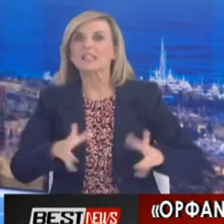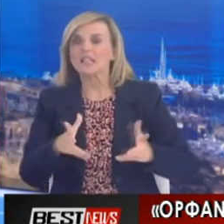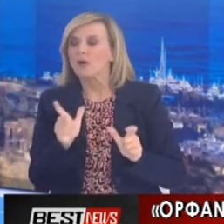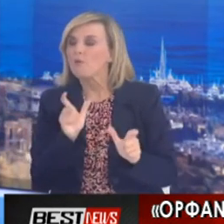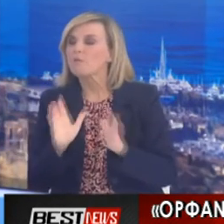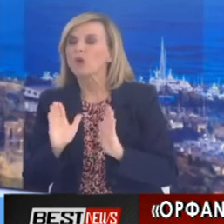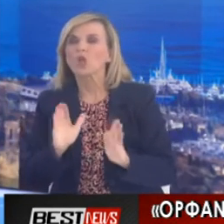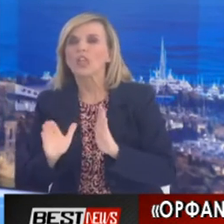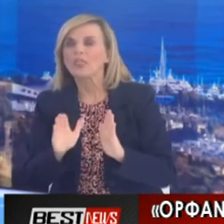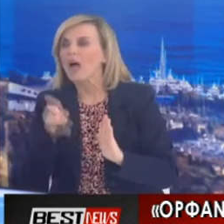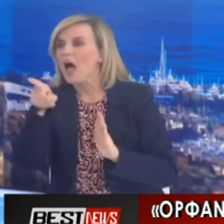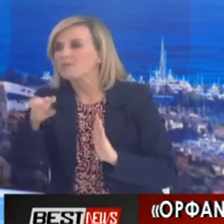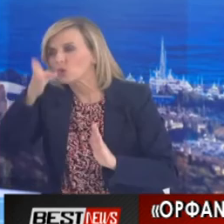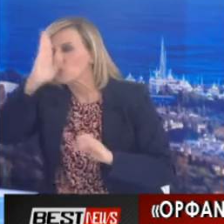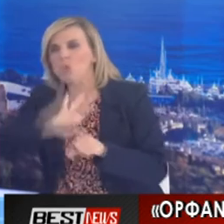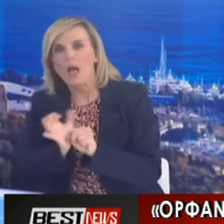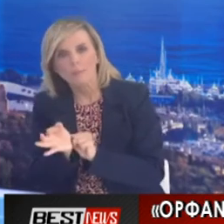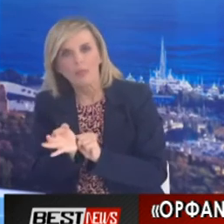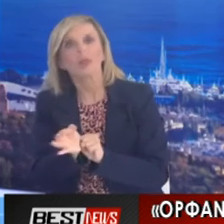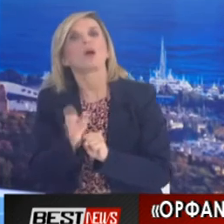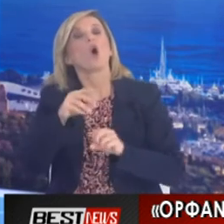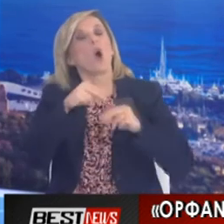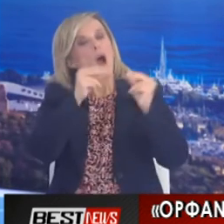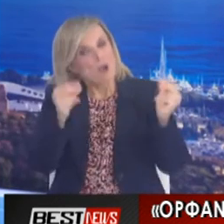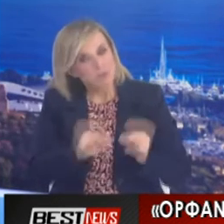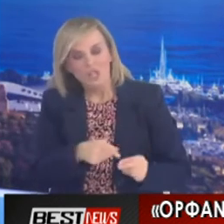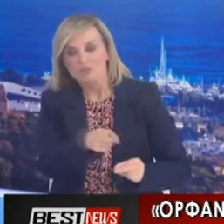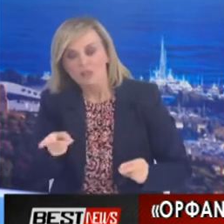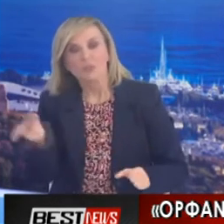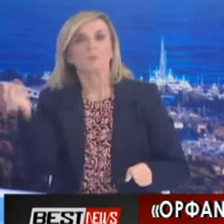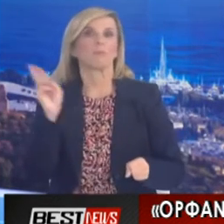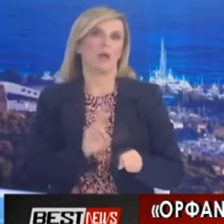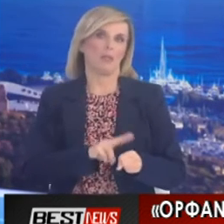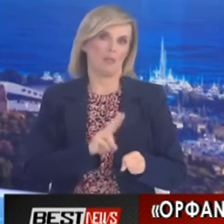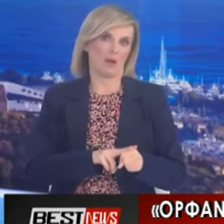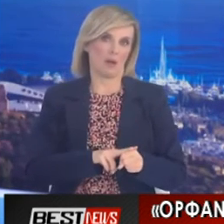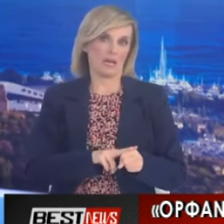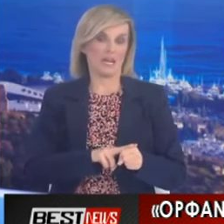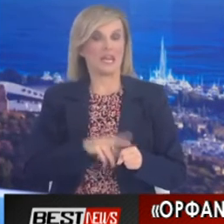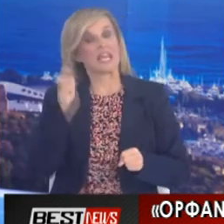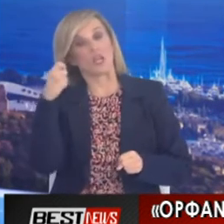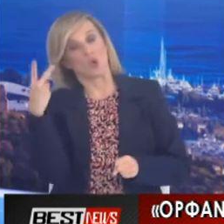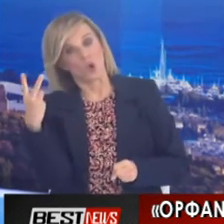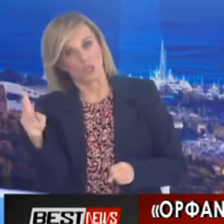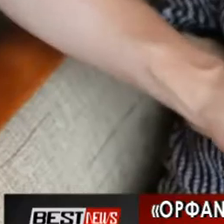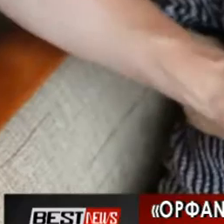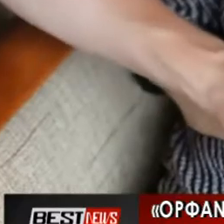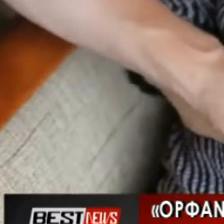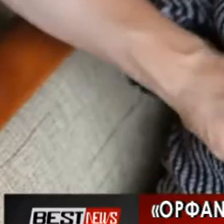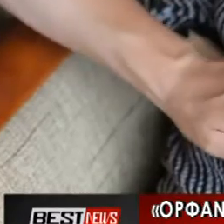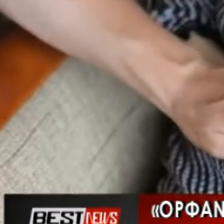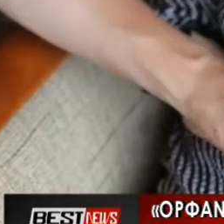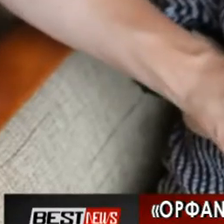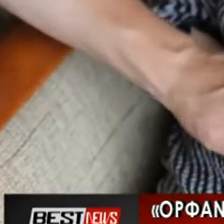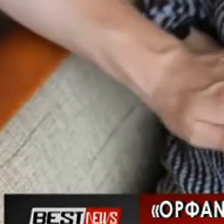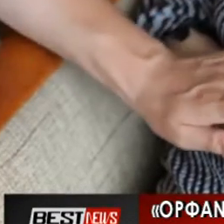σε κάθε 4 θανάτους ενηλίκων ένα παιδί χάνει το γονιό του και